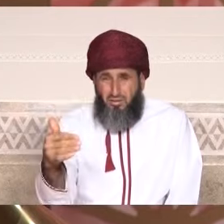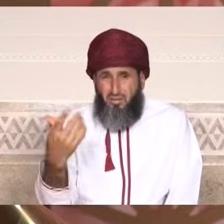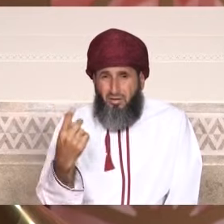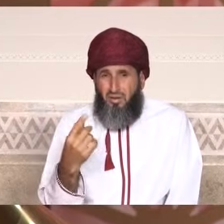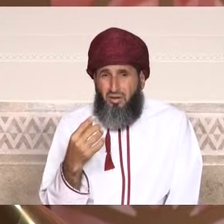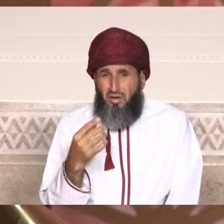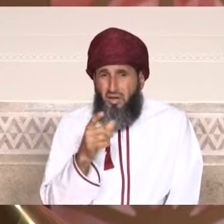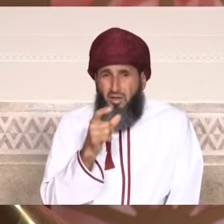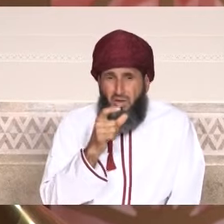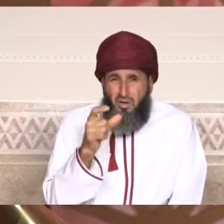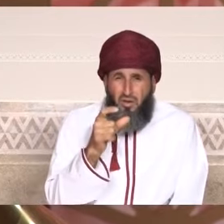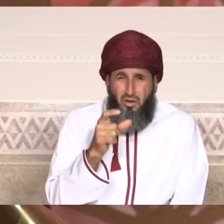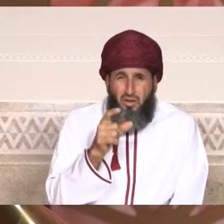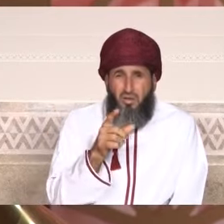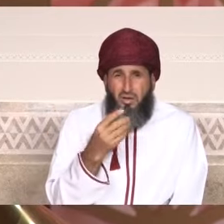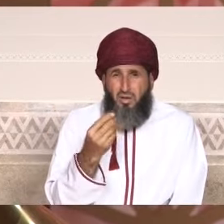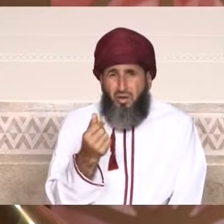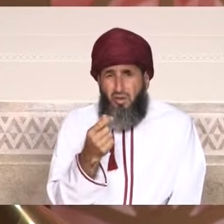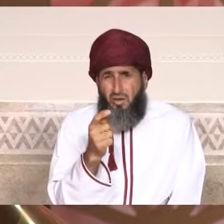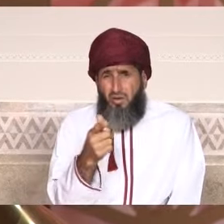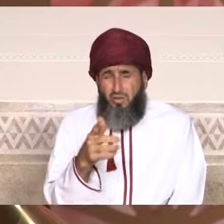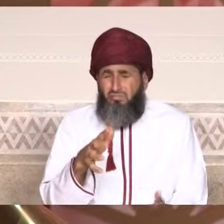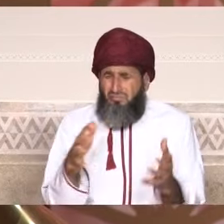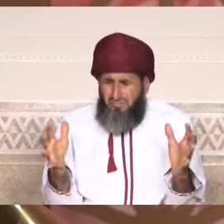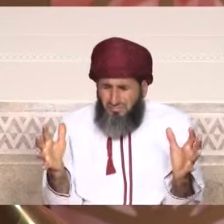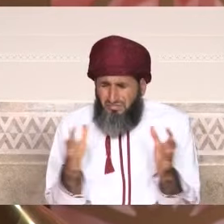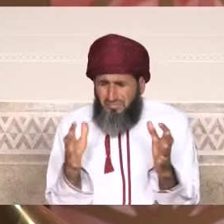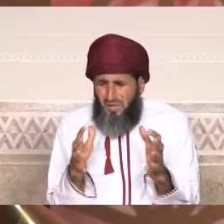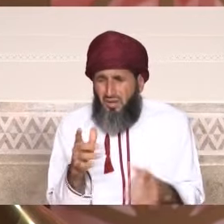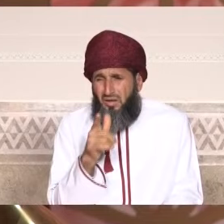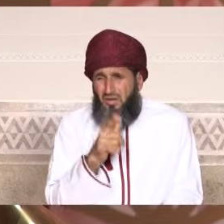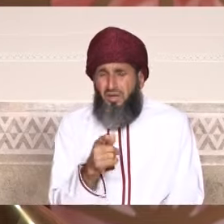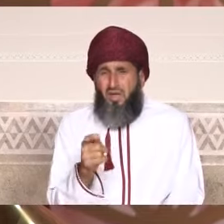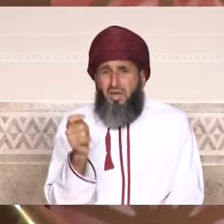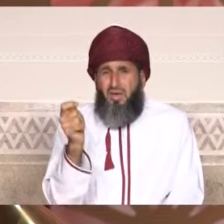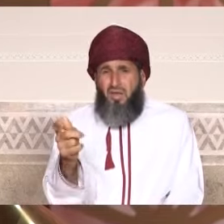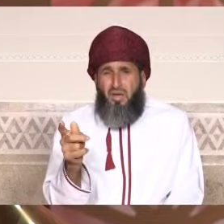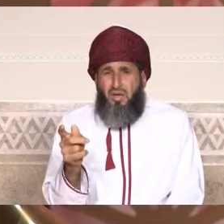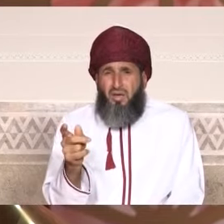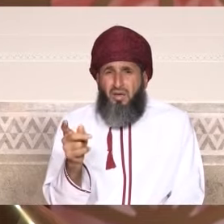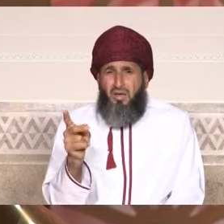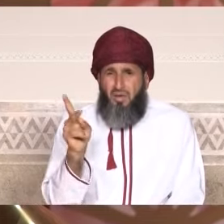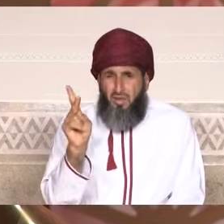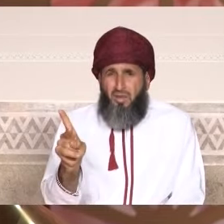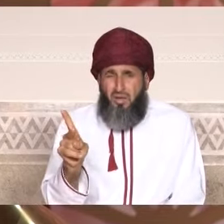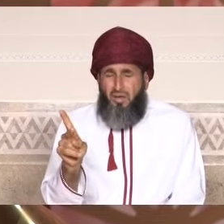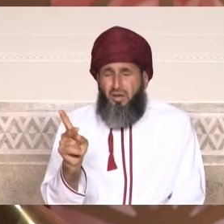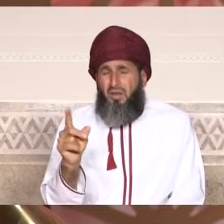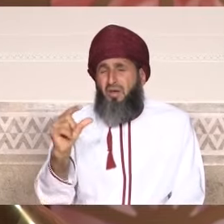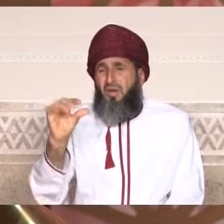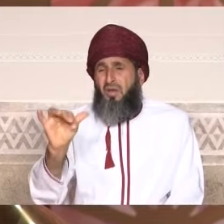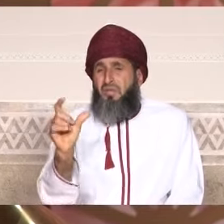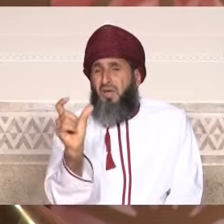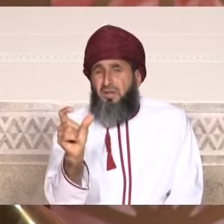لحوح ويمكن أن يدفع به إلى مضائق، فهو بحاجة إلى أداء ذلك الدين، ويعلم أن هذا الدين